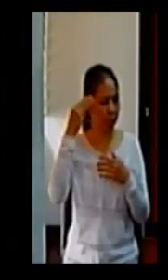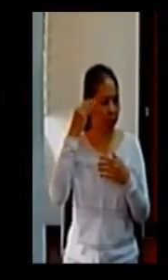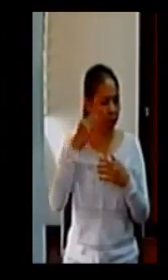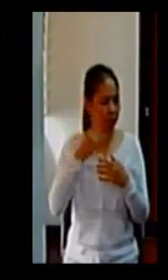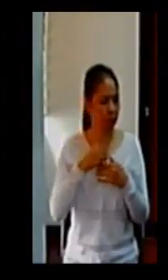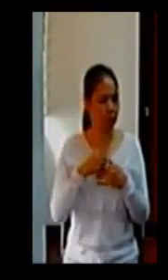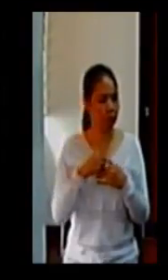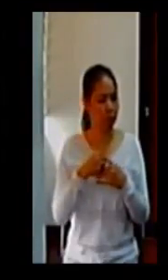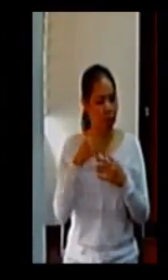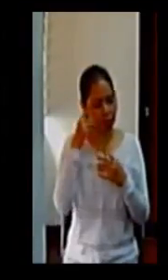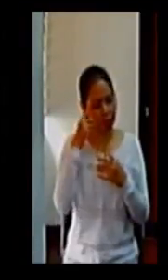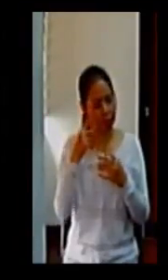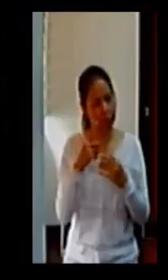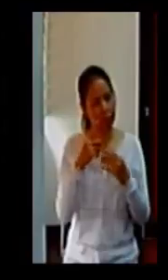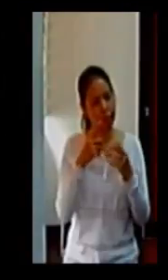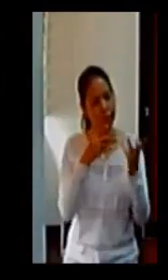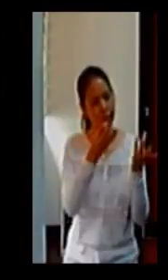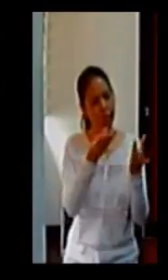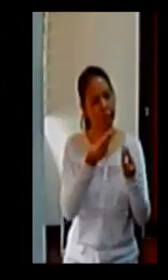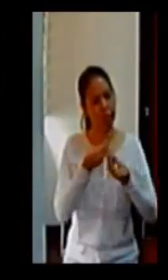inyong pagbibigay ng